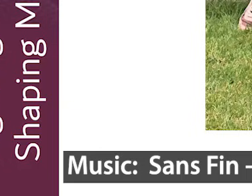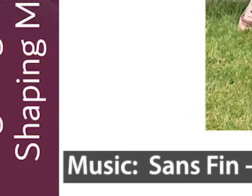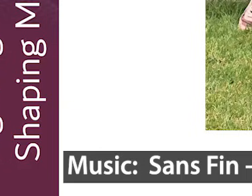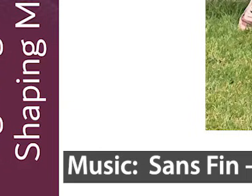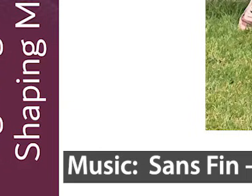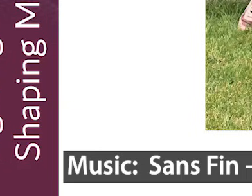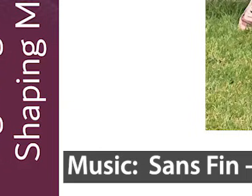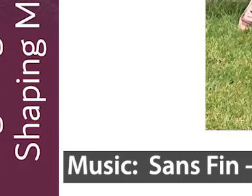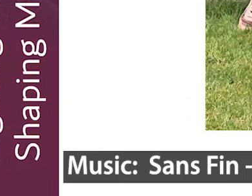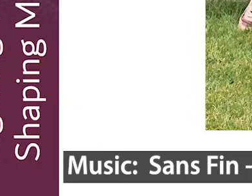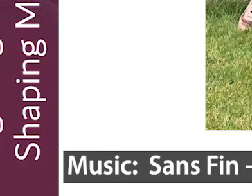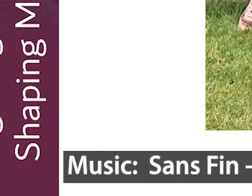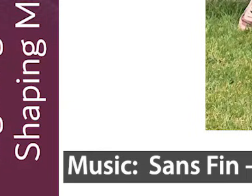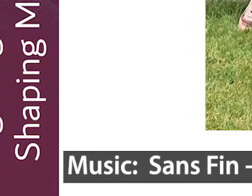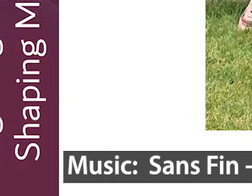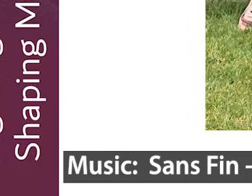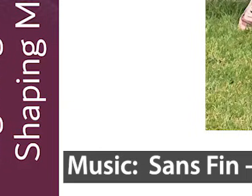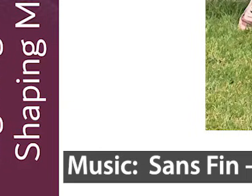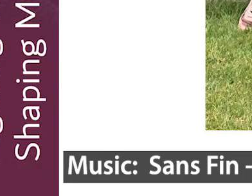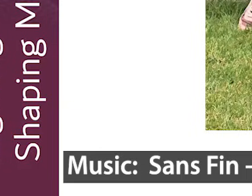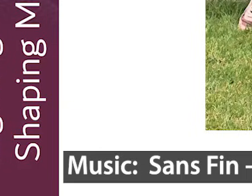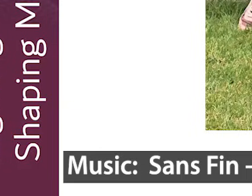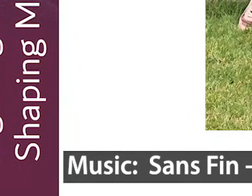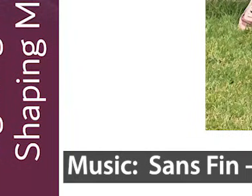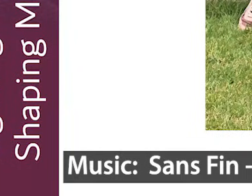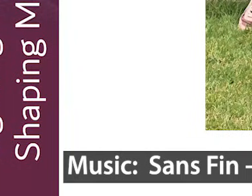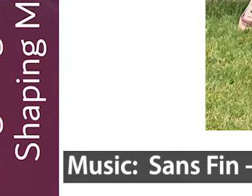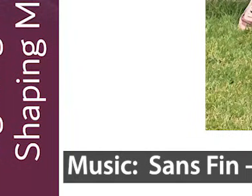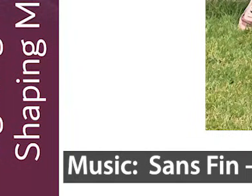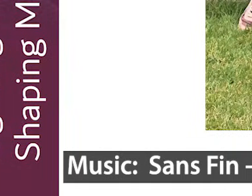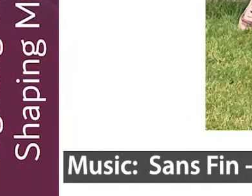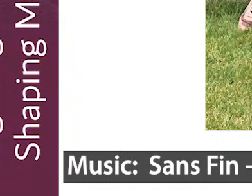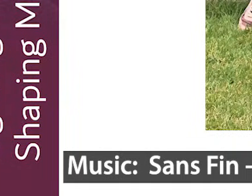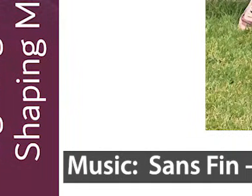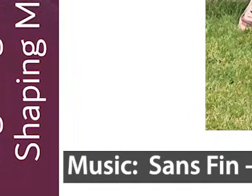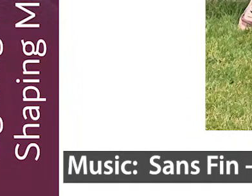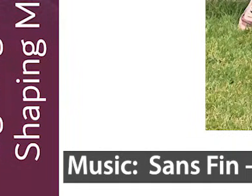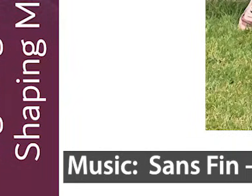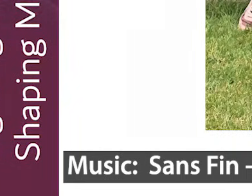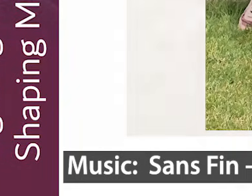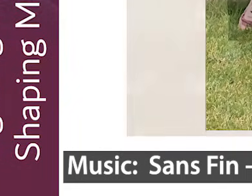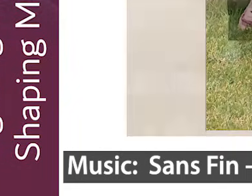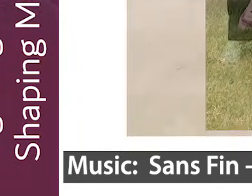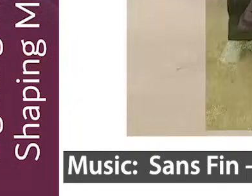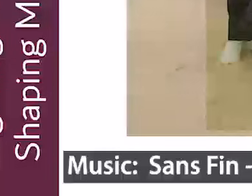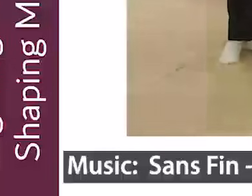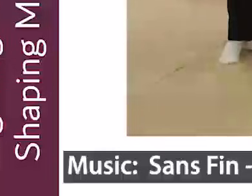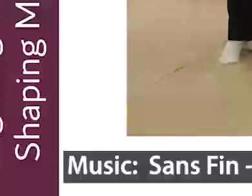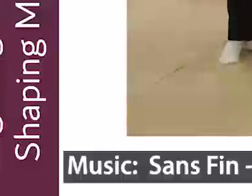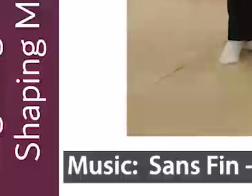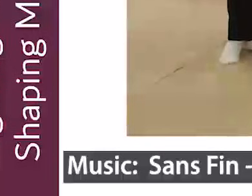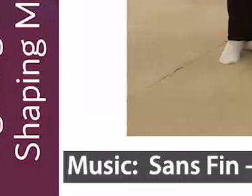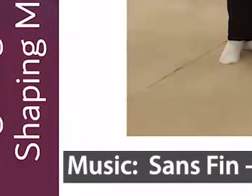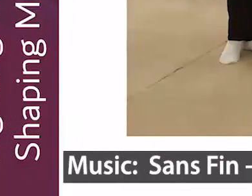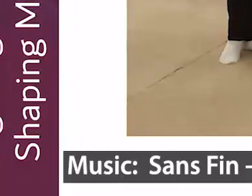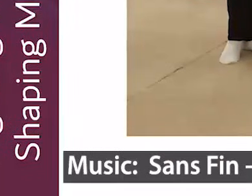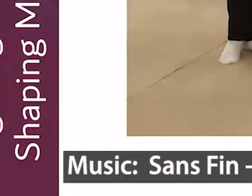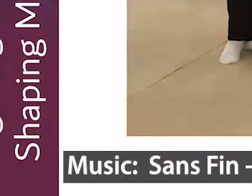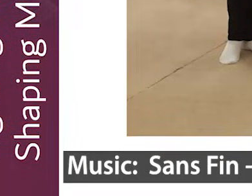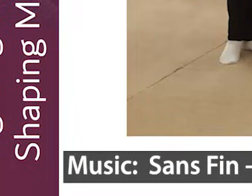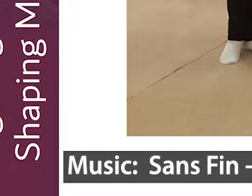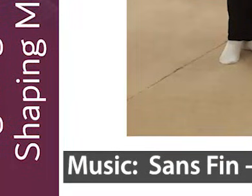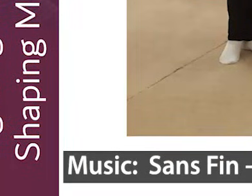Dans ma mémoire, il restera pour toujours. Dans mon cœur, il